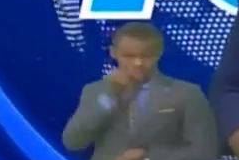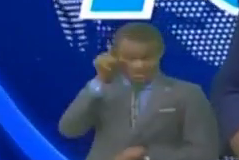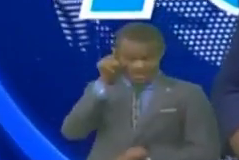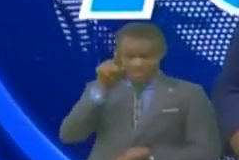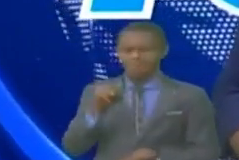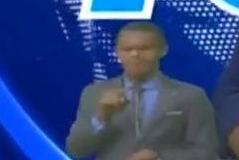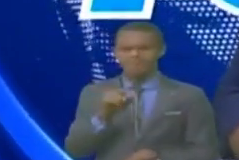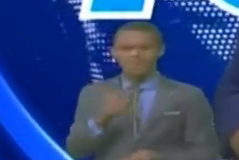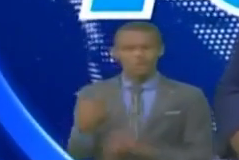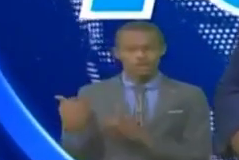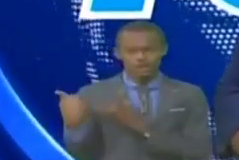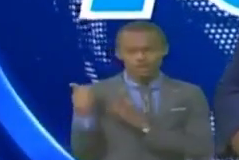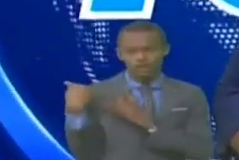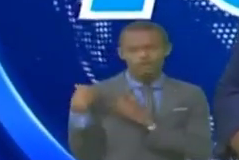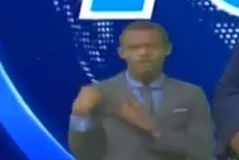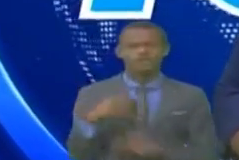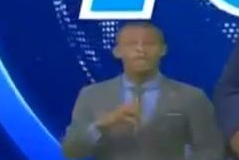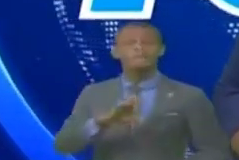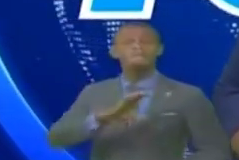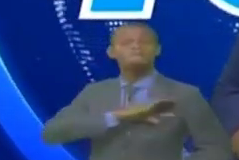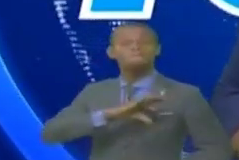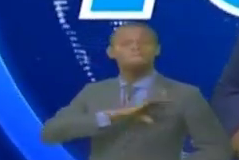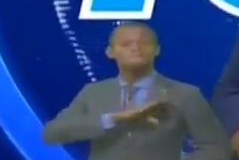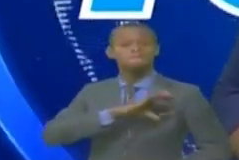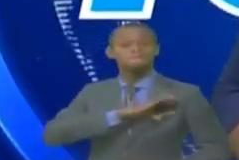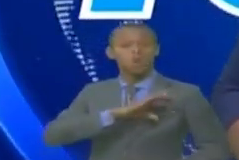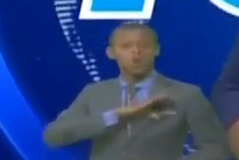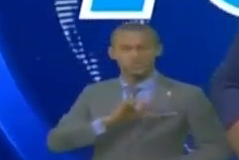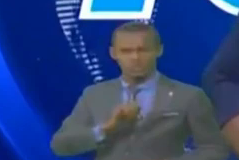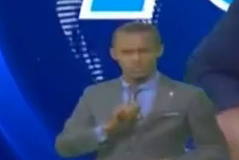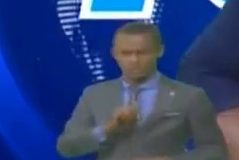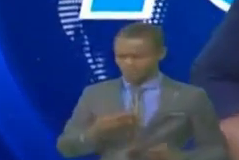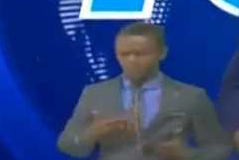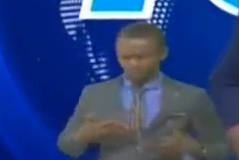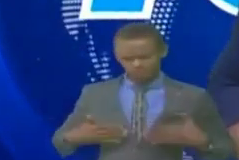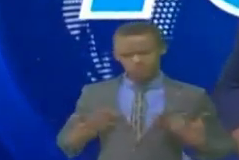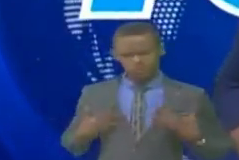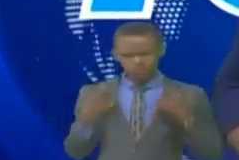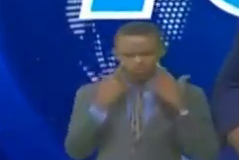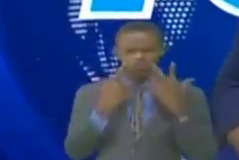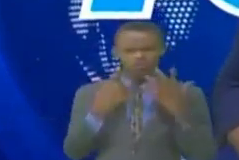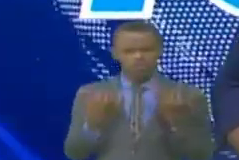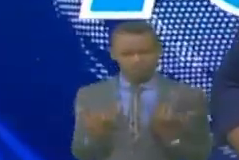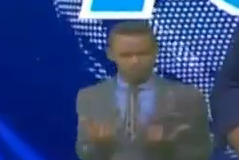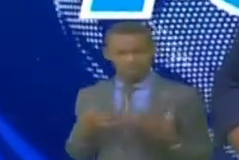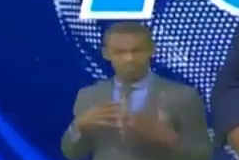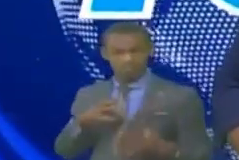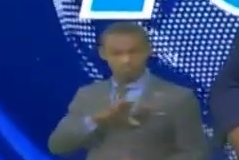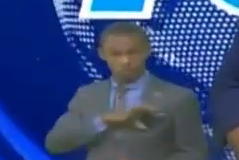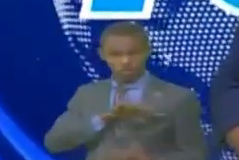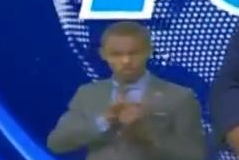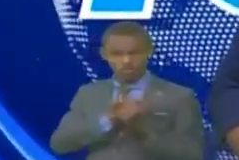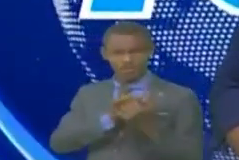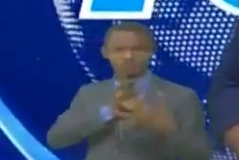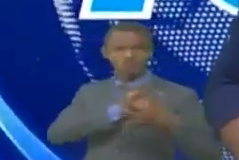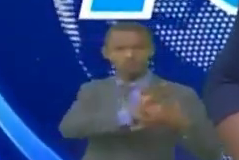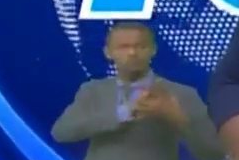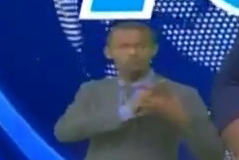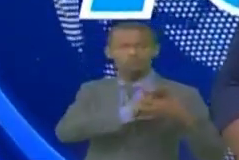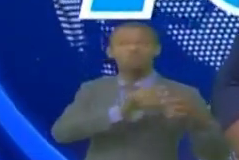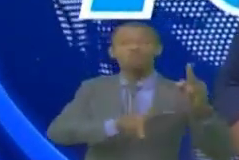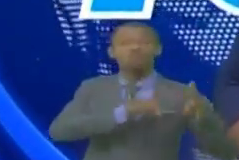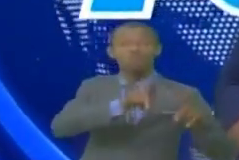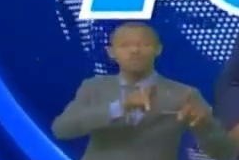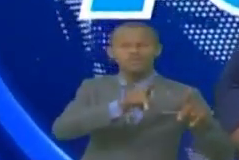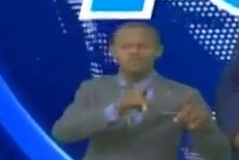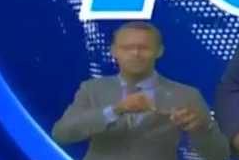PNC, se réjouit du niveau de collaboration qui existe entre la police et la population de Mambasa pour barrer